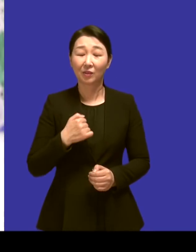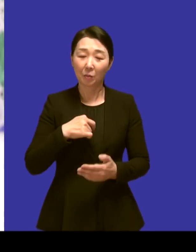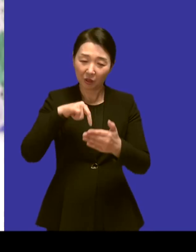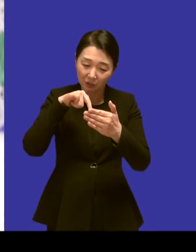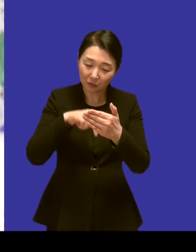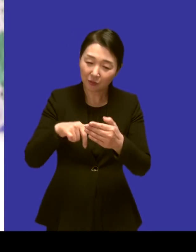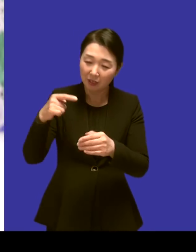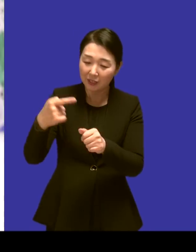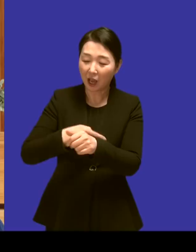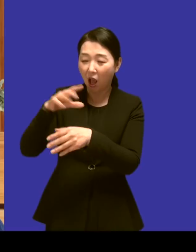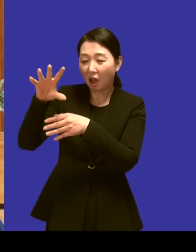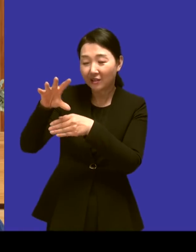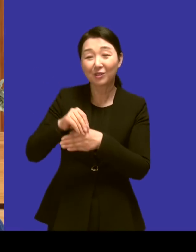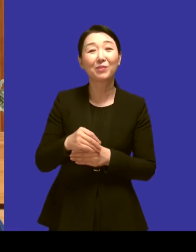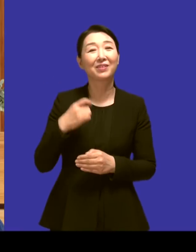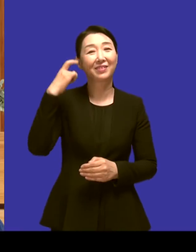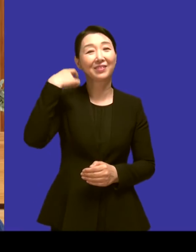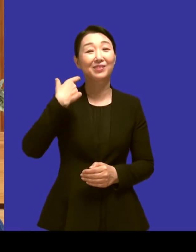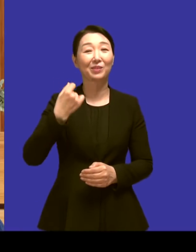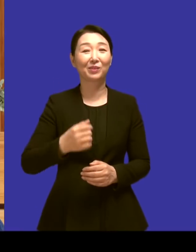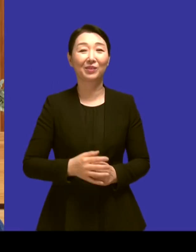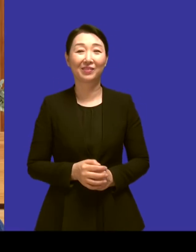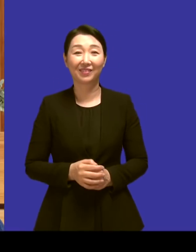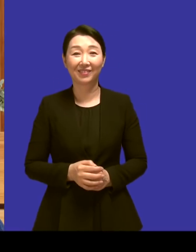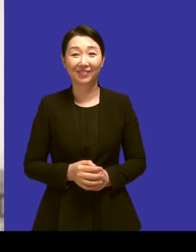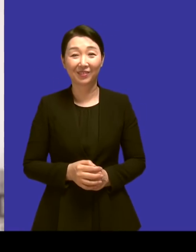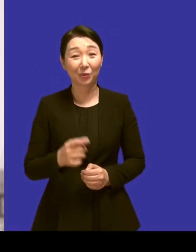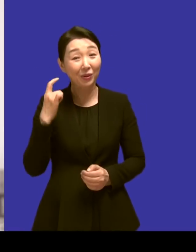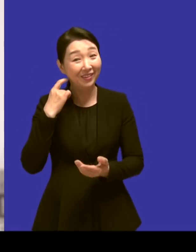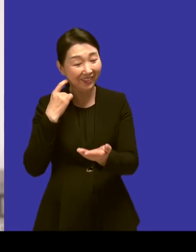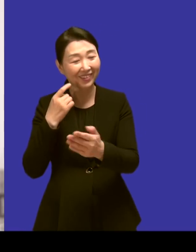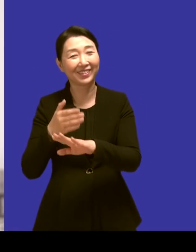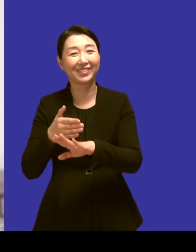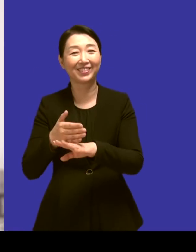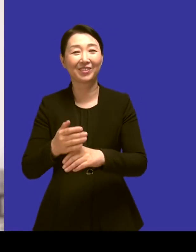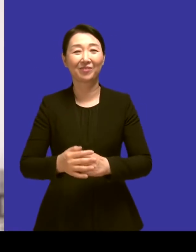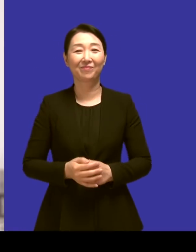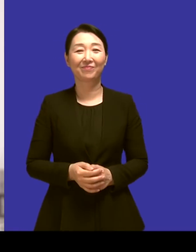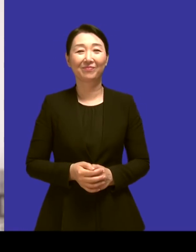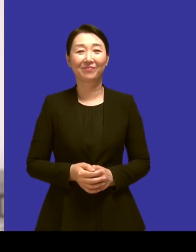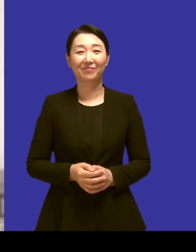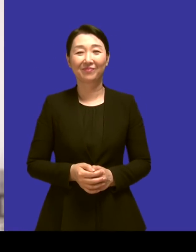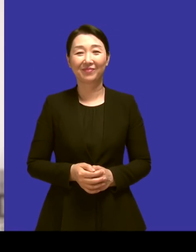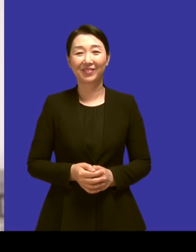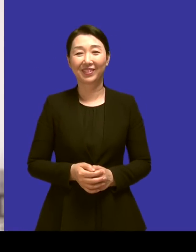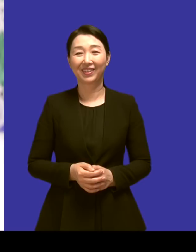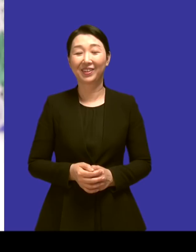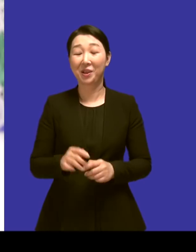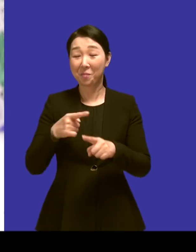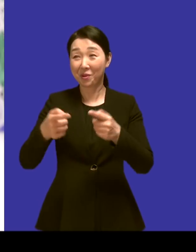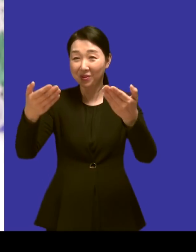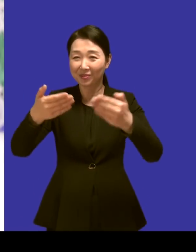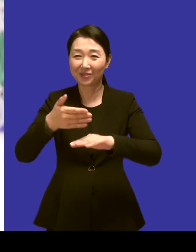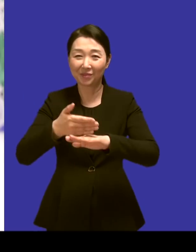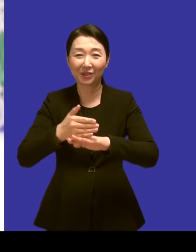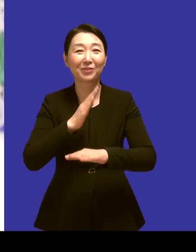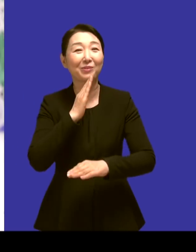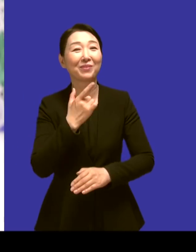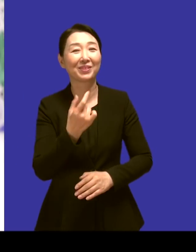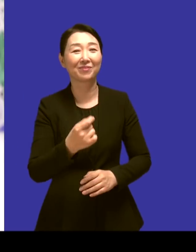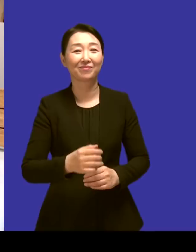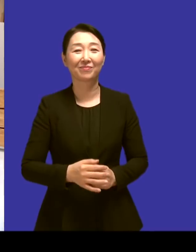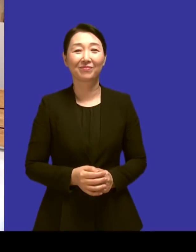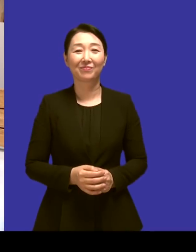스며드는 느낌이 드는 것 같아요. 이렇게 들으시네요. 너무 감사합니다. 네. 너무 좋게 포장해 주신 네. 것 같아요. 예. 아니요 정말이에요.